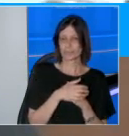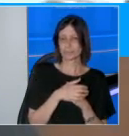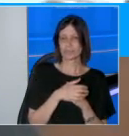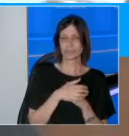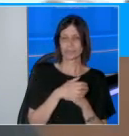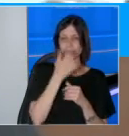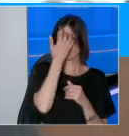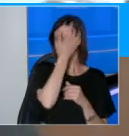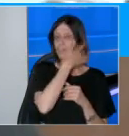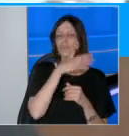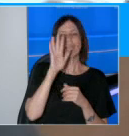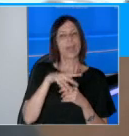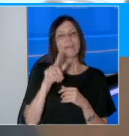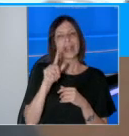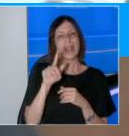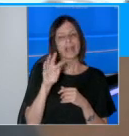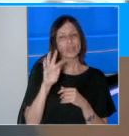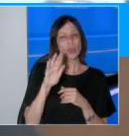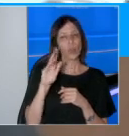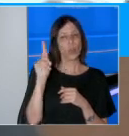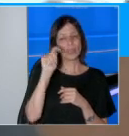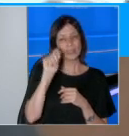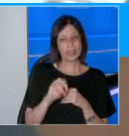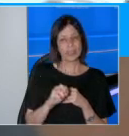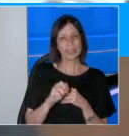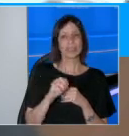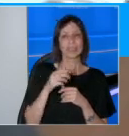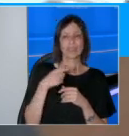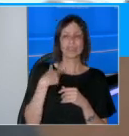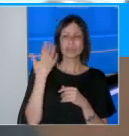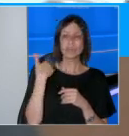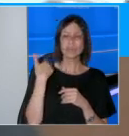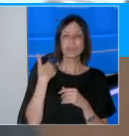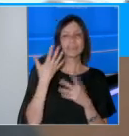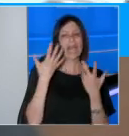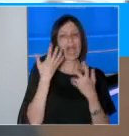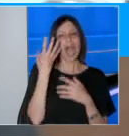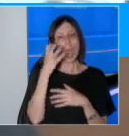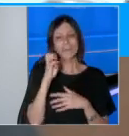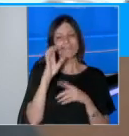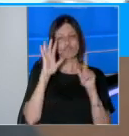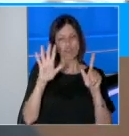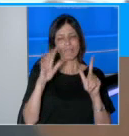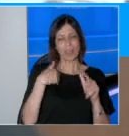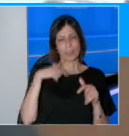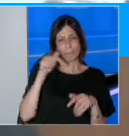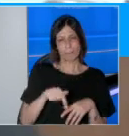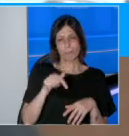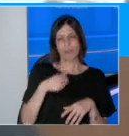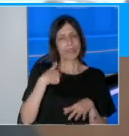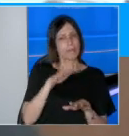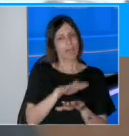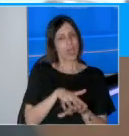וגם בלטרון. וטוב, ואני מ-47 כאן, בארץ. ואני